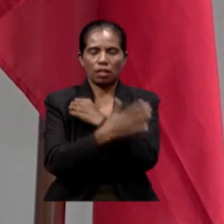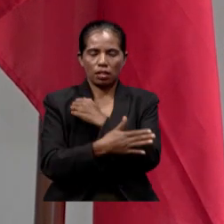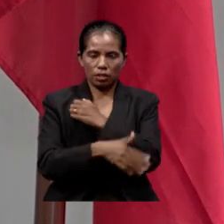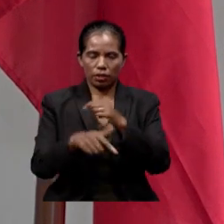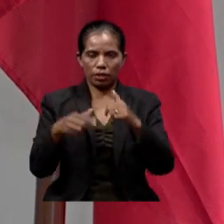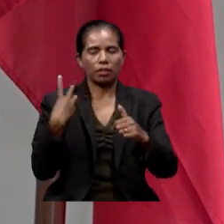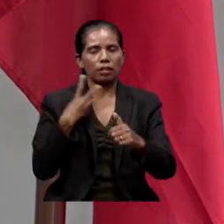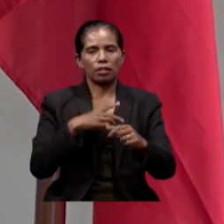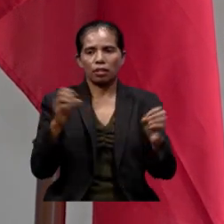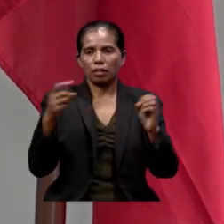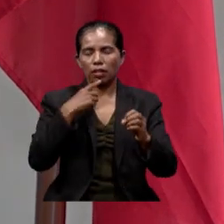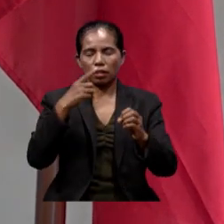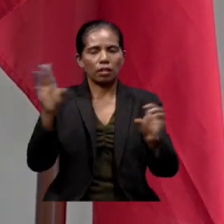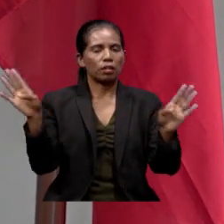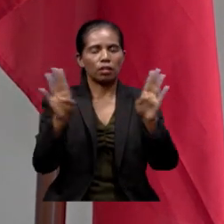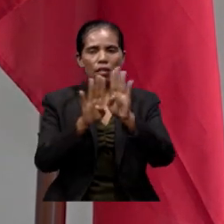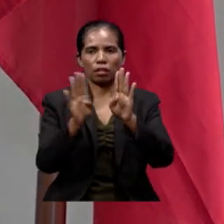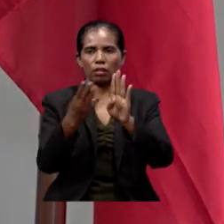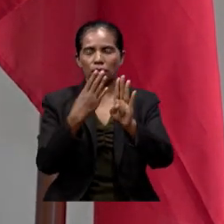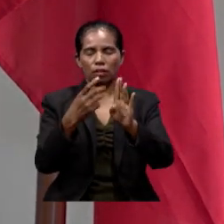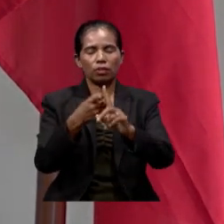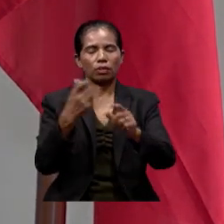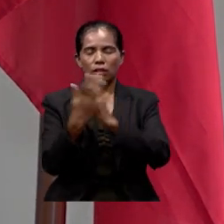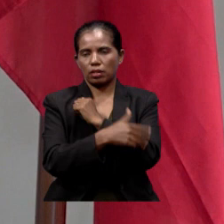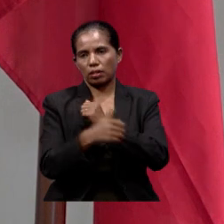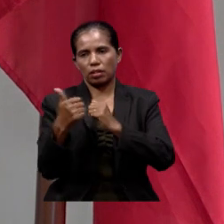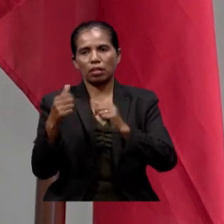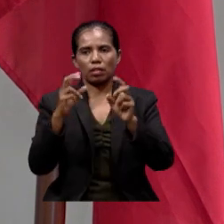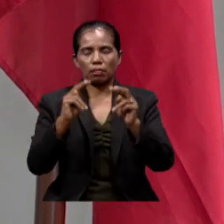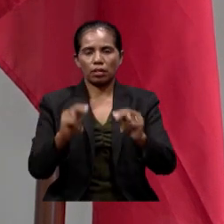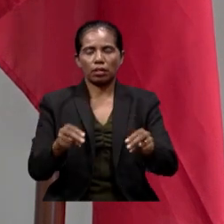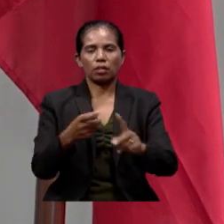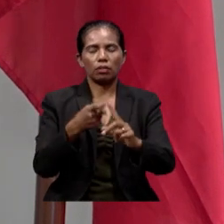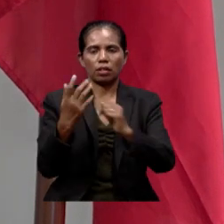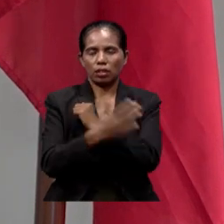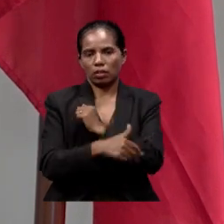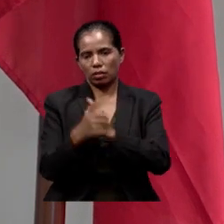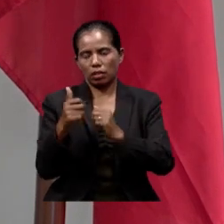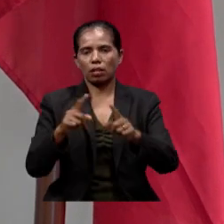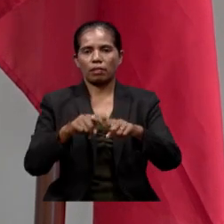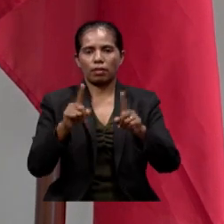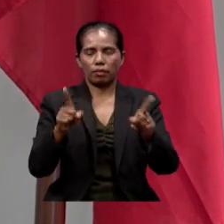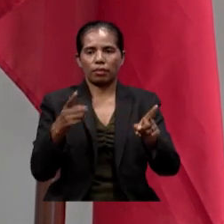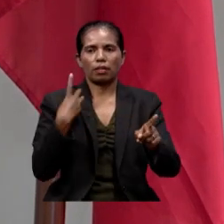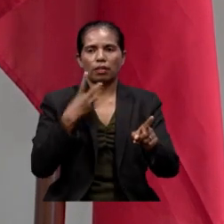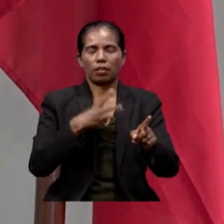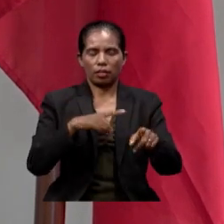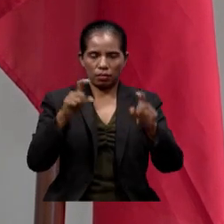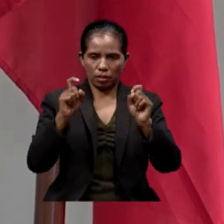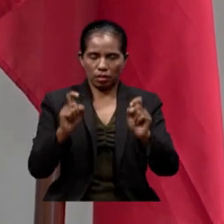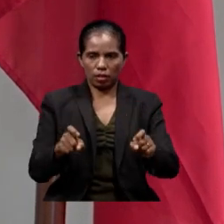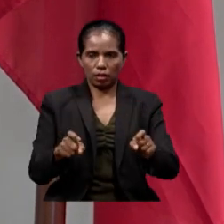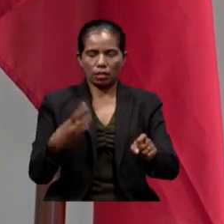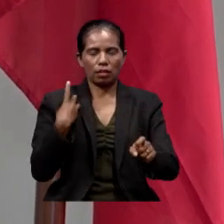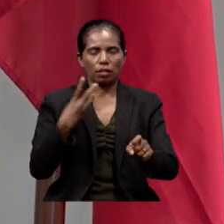la deha tak hormatan ba sirve mai siliur. Ita precisa investimento siliur, mai be ita maten karasik ita ne